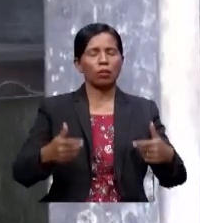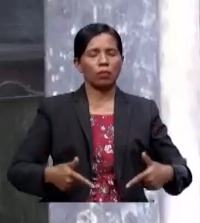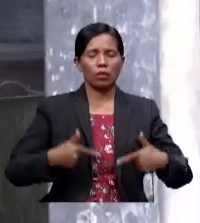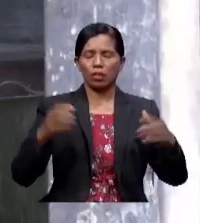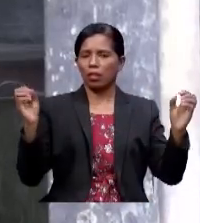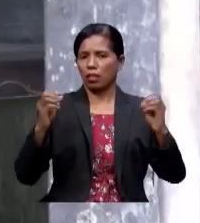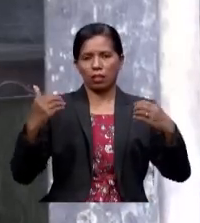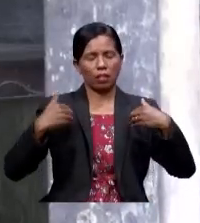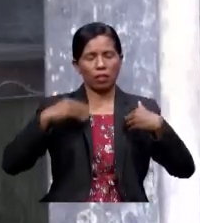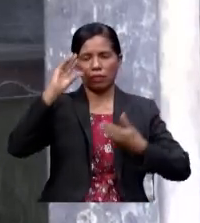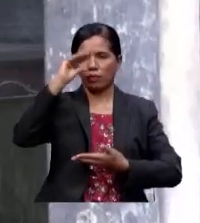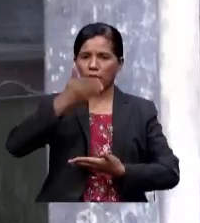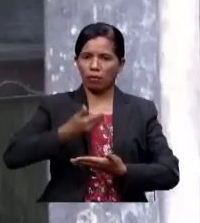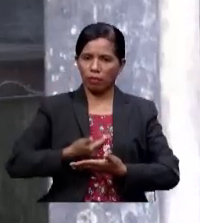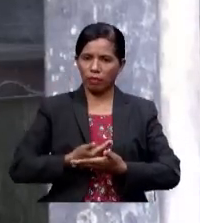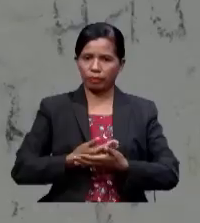rasik.